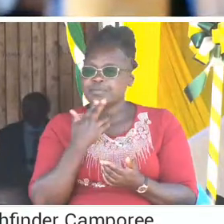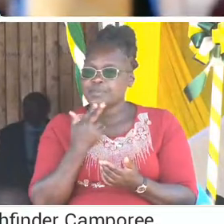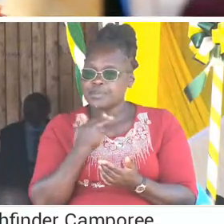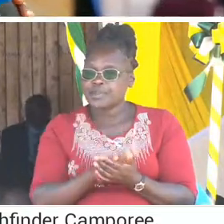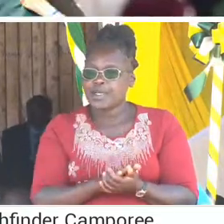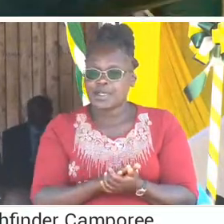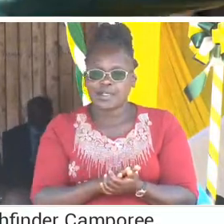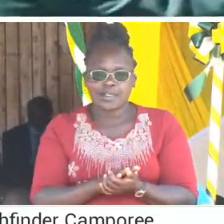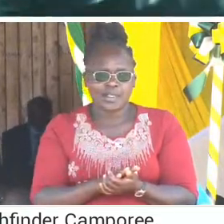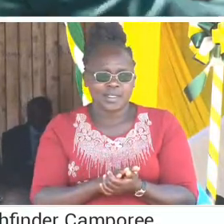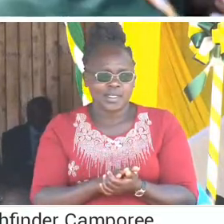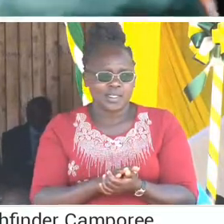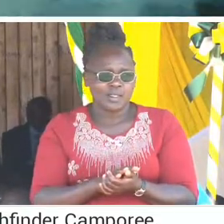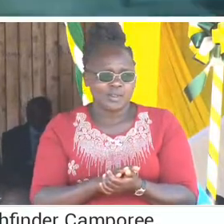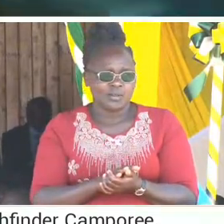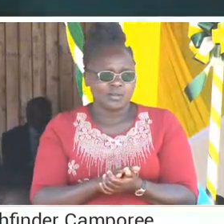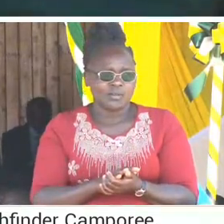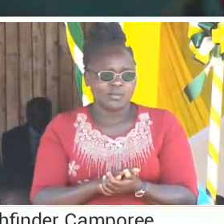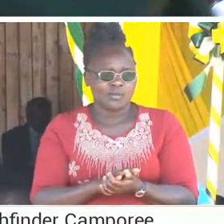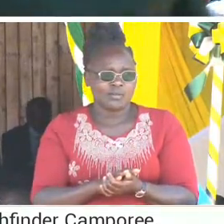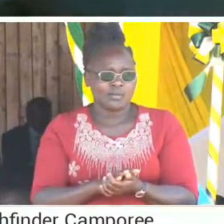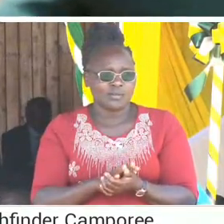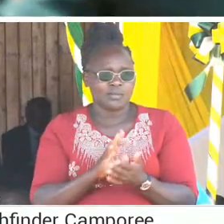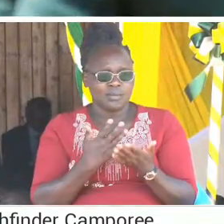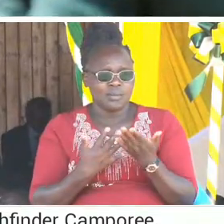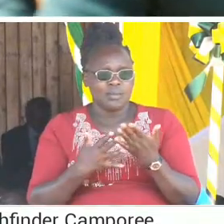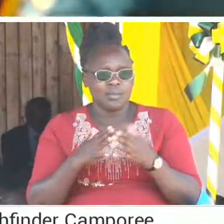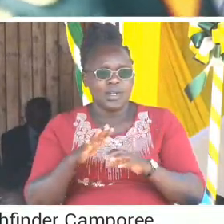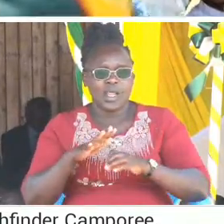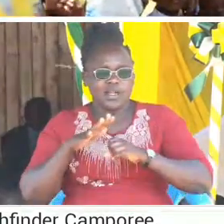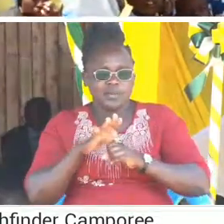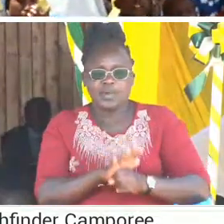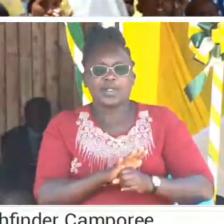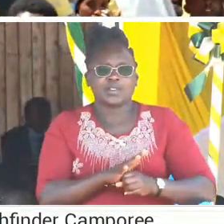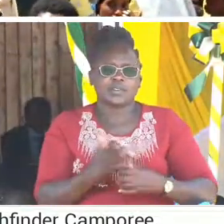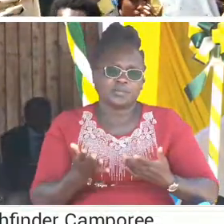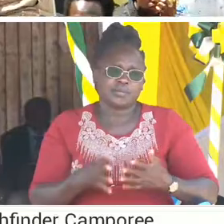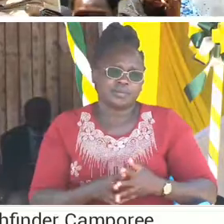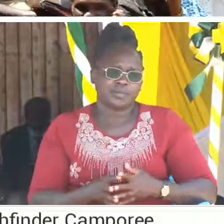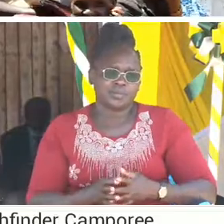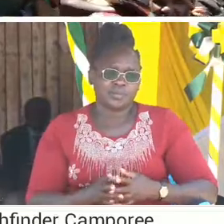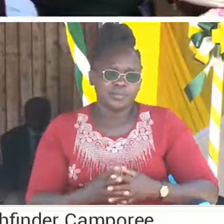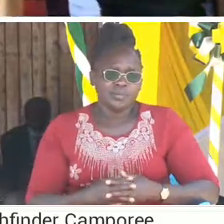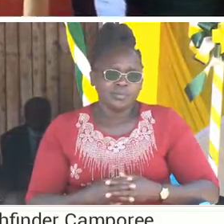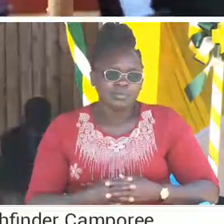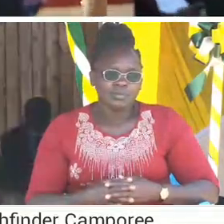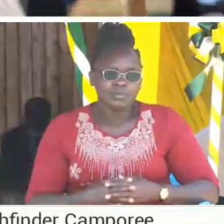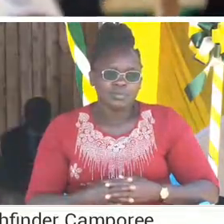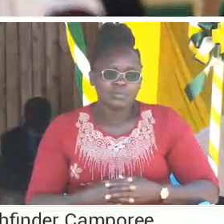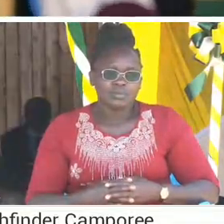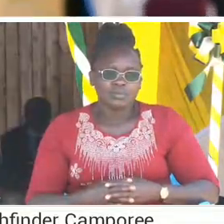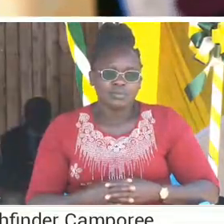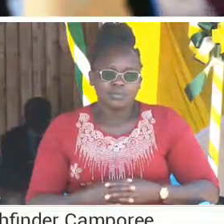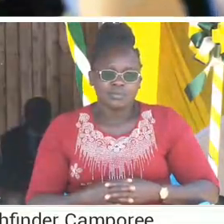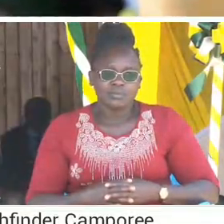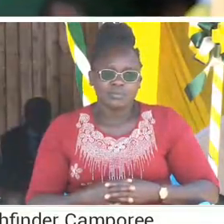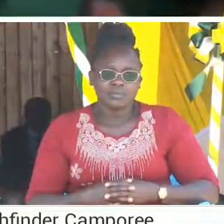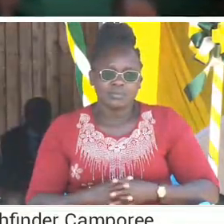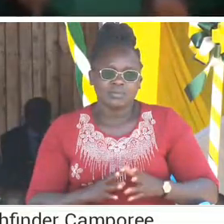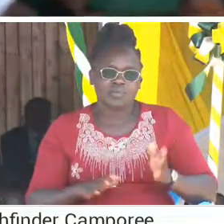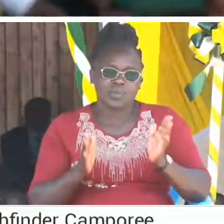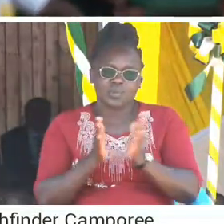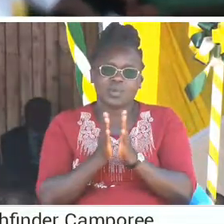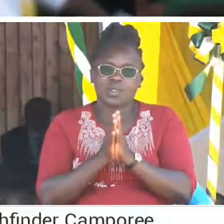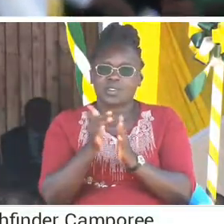Yesu, ikilazimika ashuke, anaondolewa kwenye cheo na anarudi nyumbani na anaenda kanisani kwa amani, maana alipanda na Yesu. Jamani,